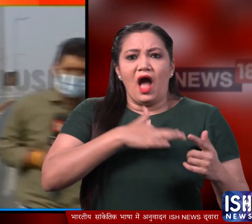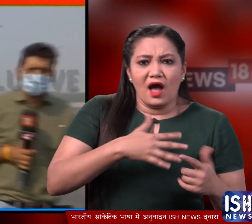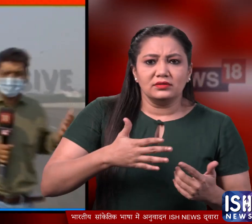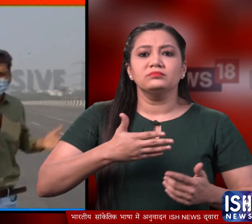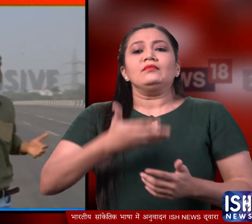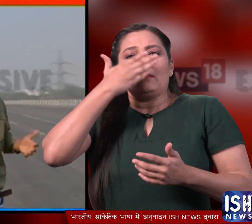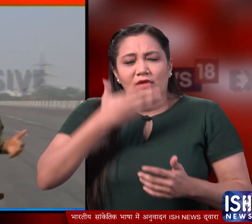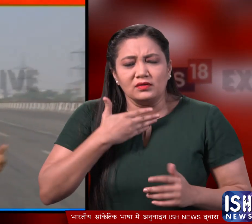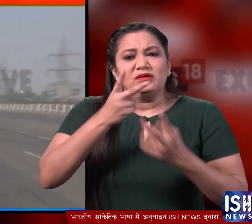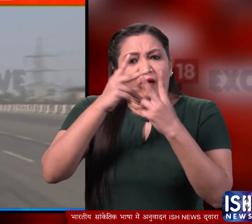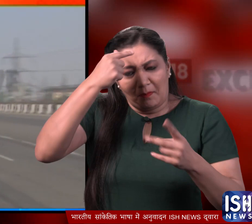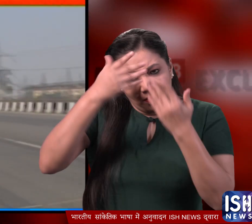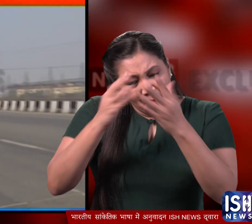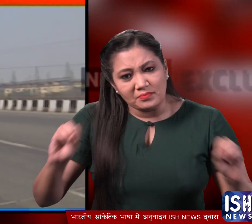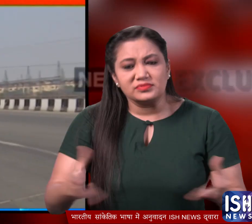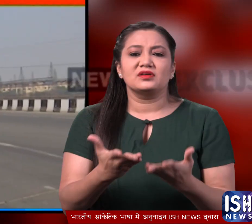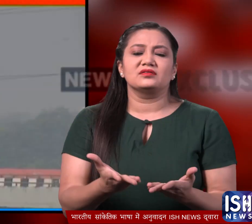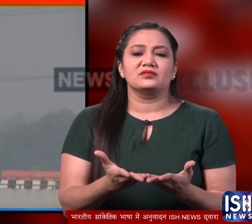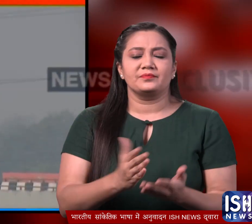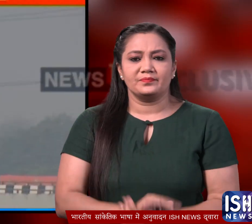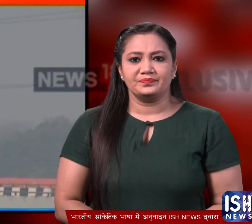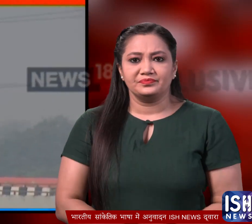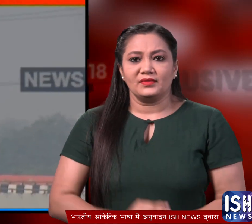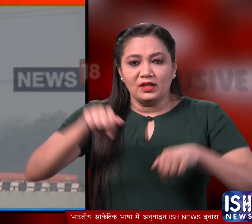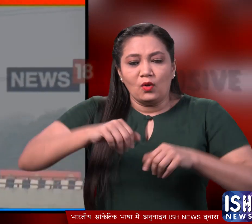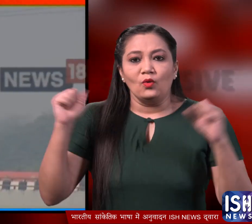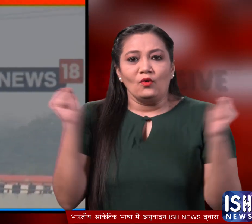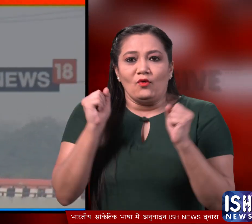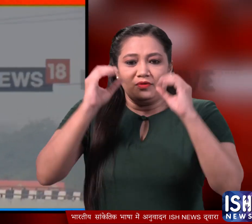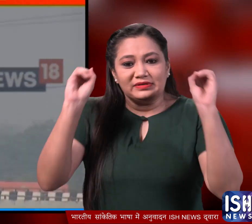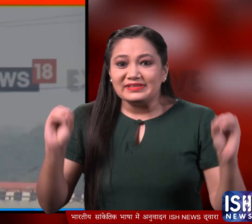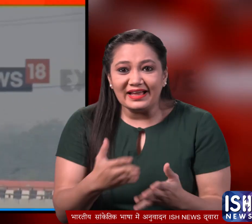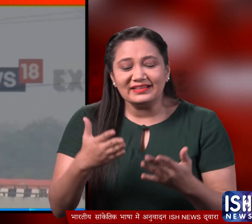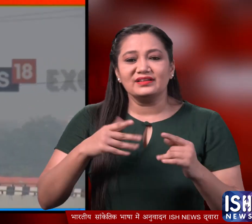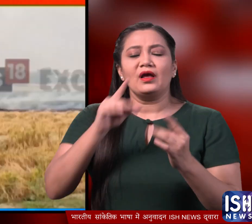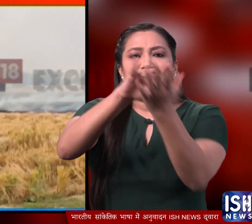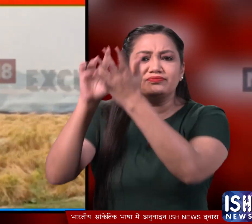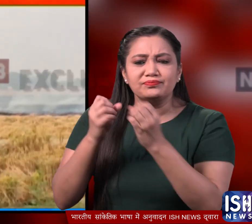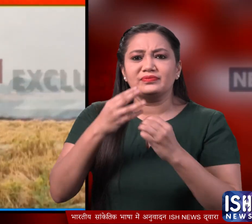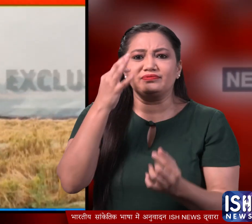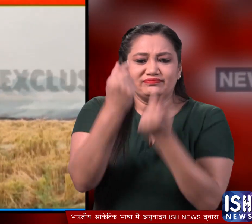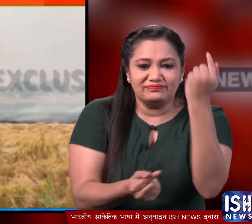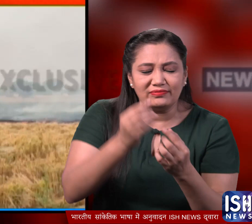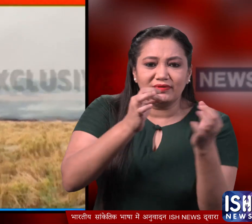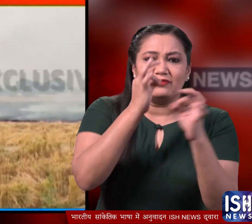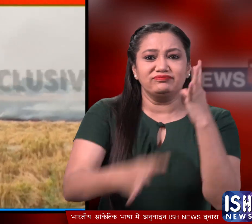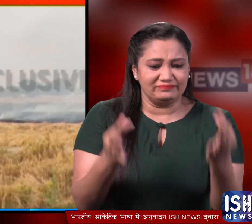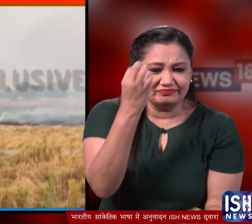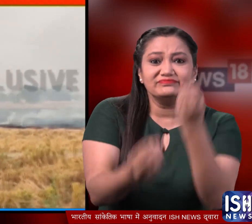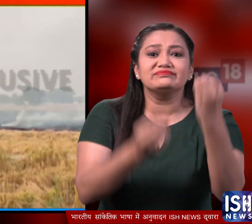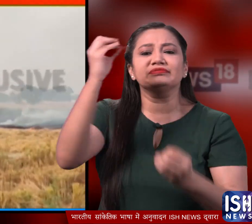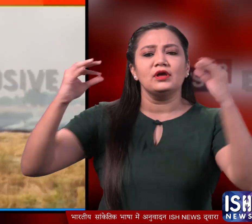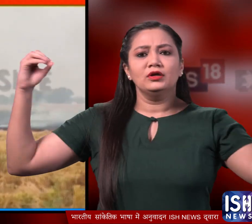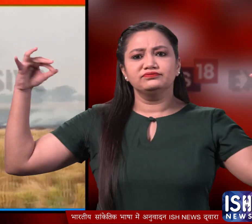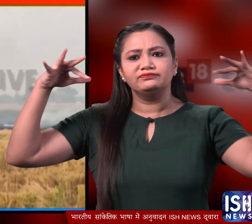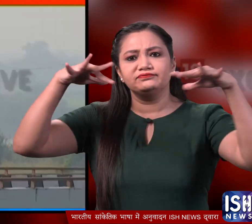دل کی بیماری سواس لینے کی تکریف جو ہے لوگوں کو اٹھانی پڑے گی تاپمان میں گرابٹ اور آسپاس کے راجیوں میں حال کے دنوں میں پھر سے پرالی جلانے کی جو گھٹنائیں